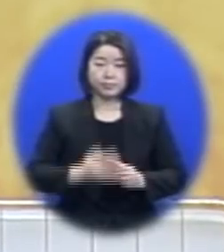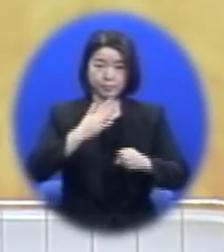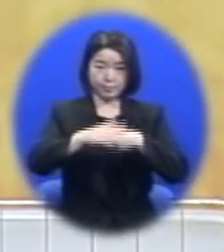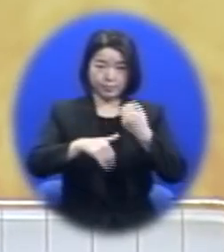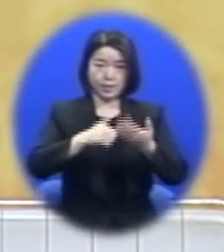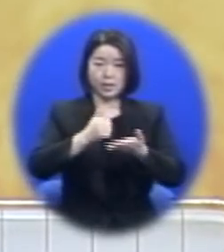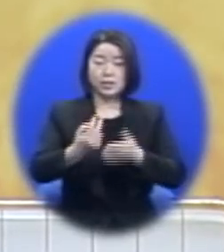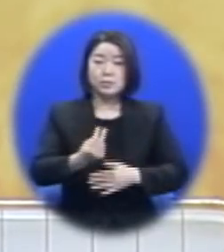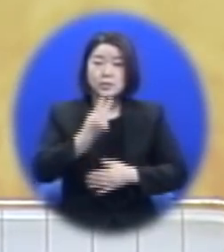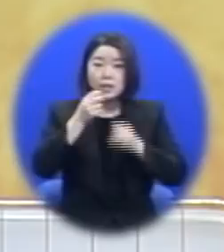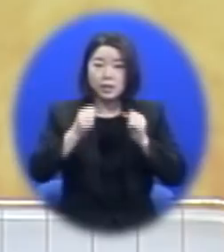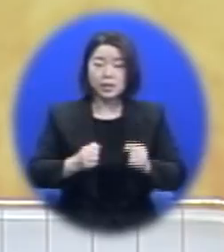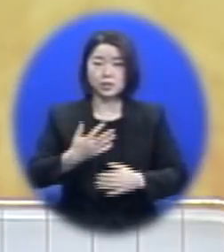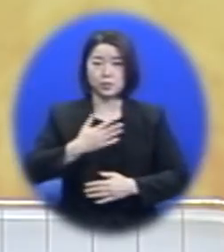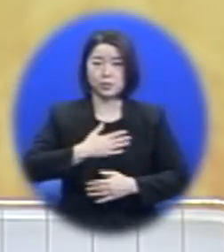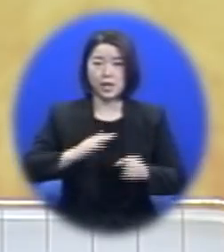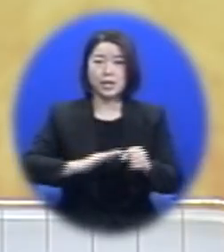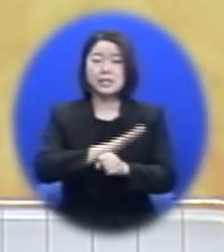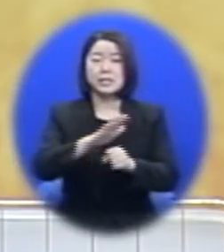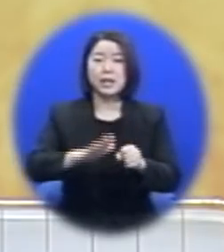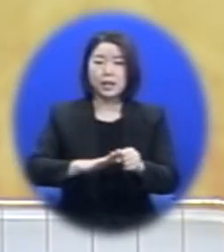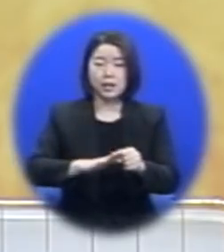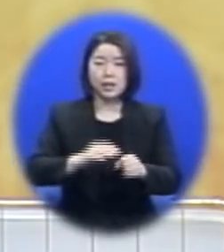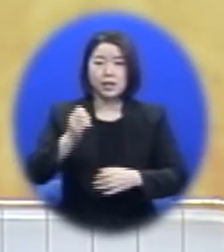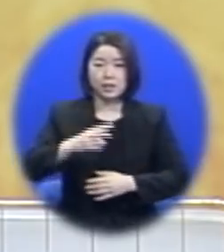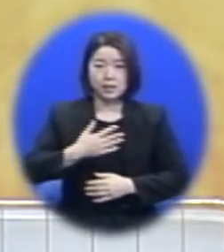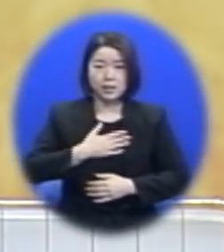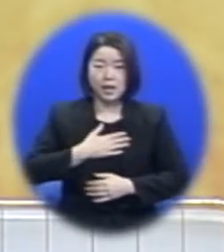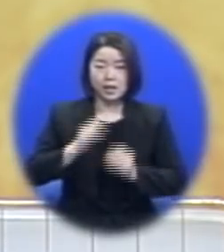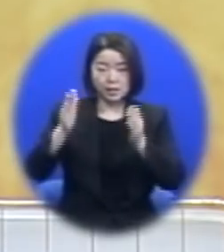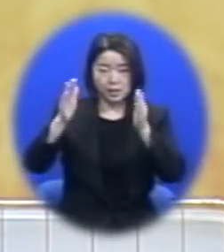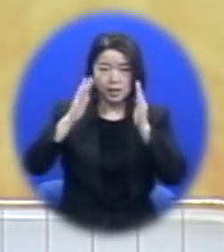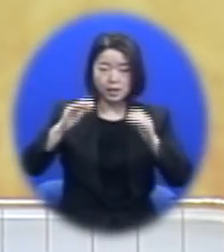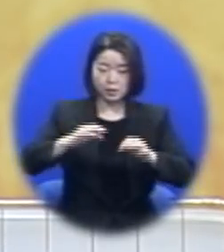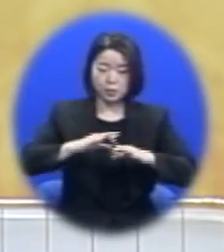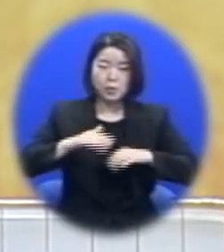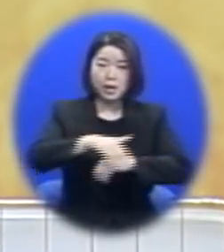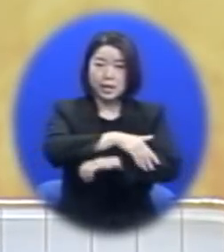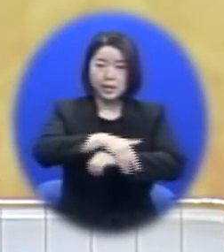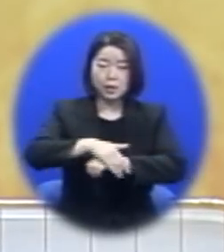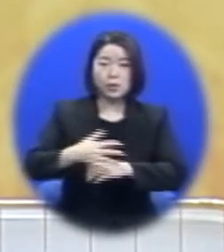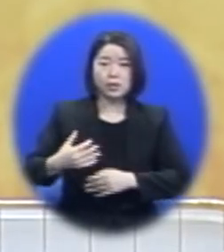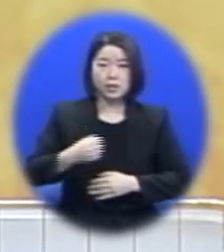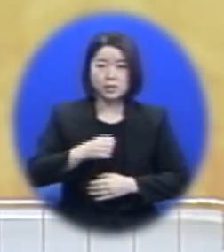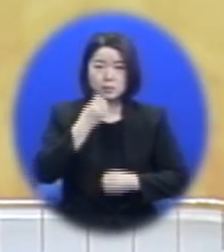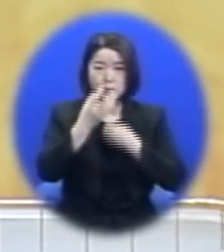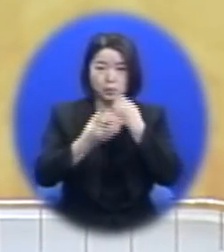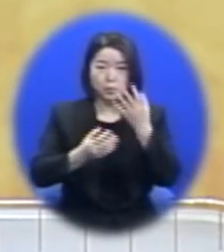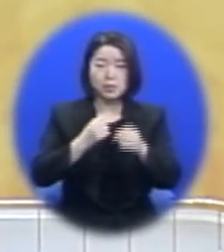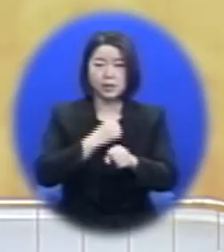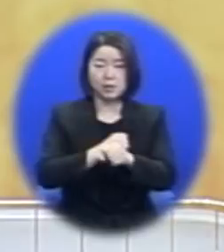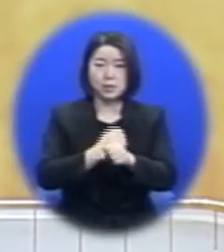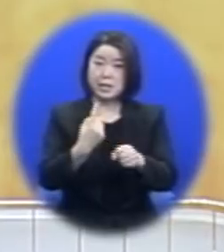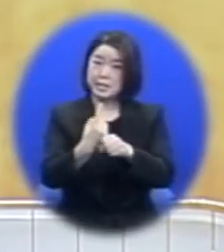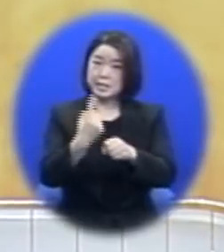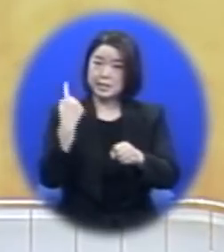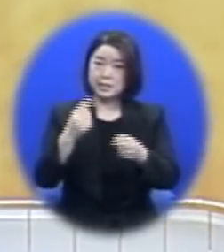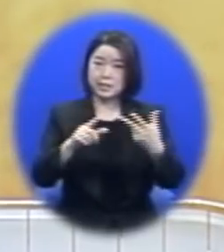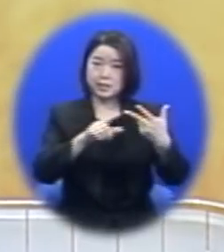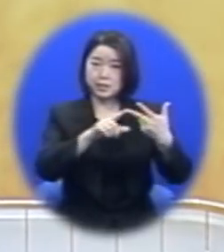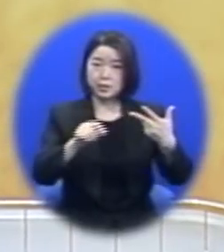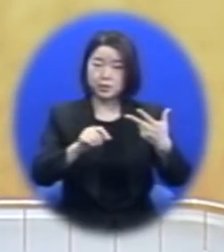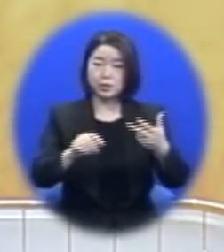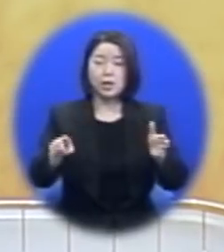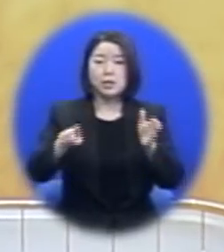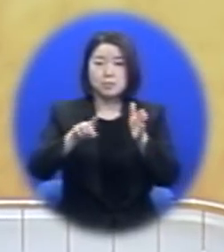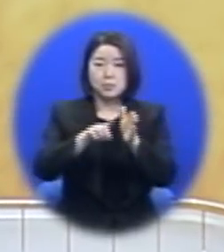하나님은 살아계시고 날 사랑하시며 날 향한 놀라운 계획을 가지고 계심을 고백하며 작년 7월 주님께서